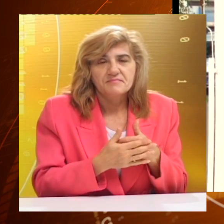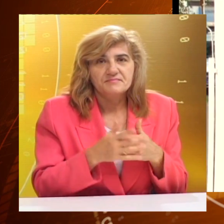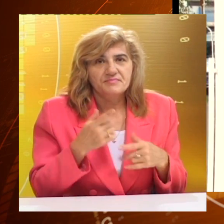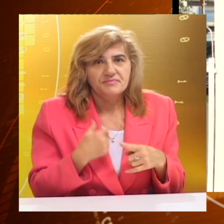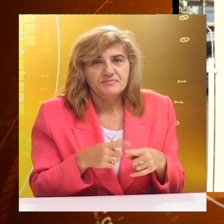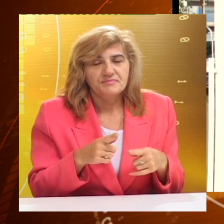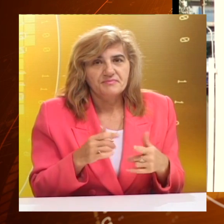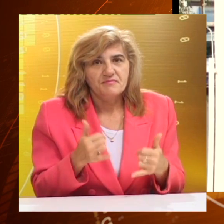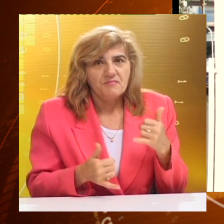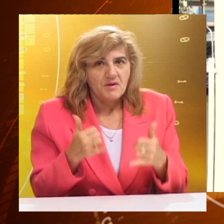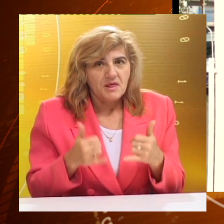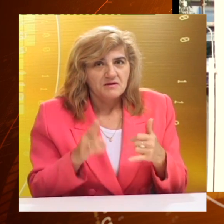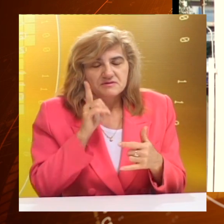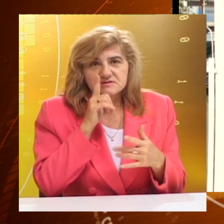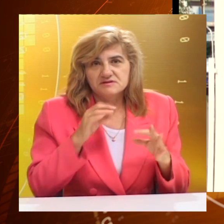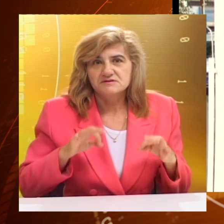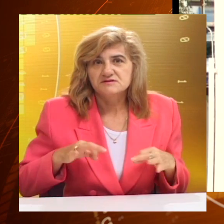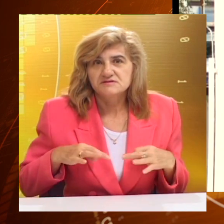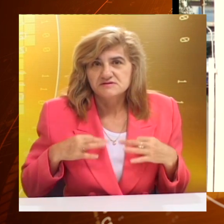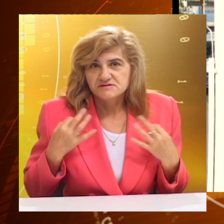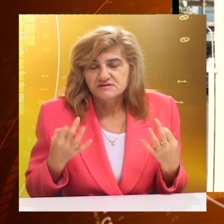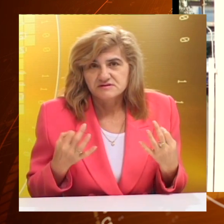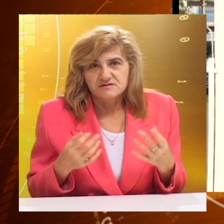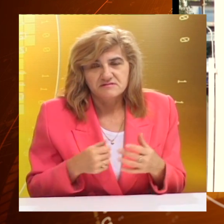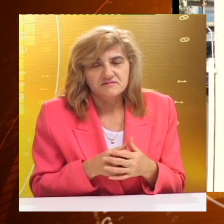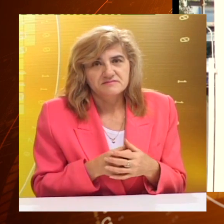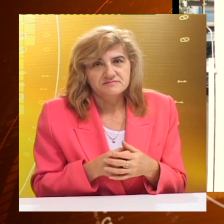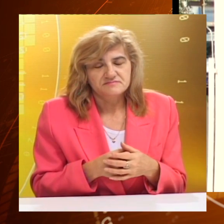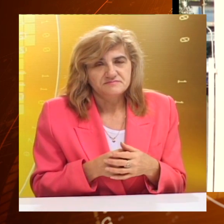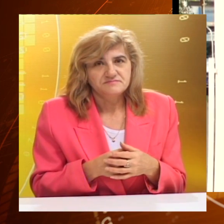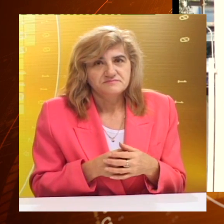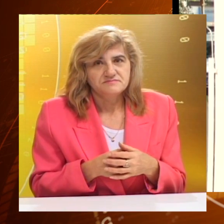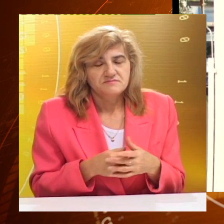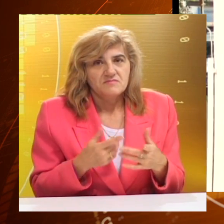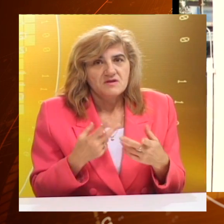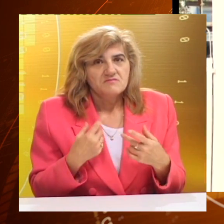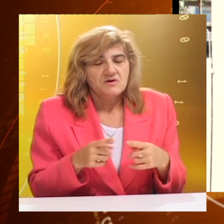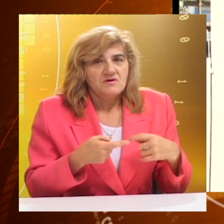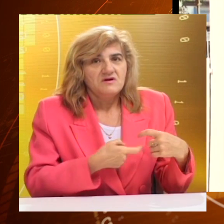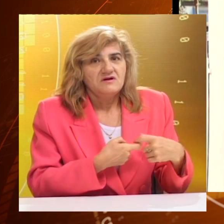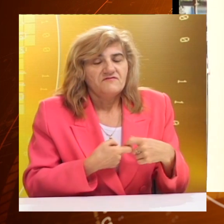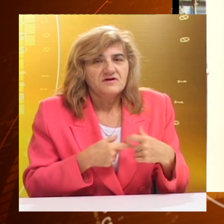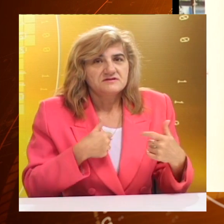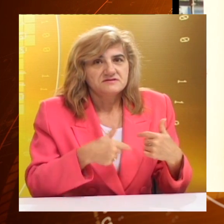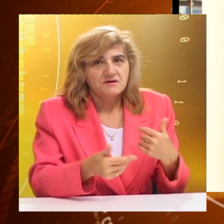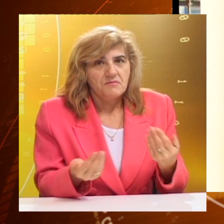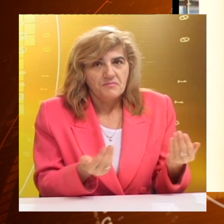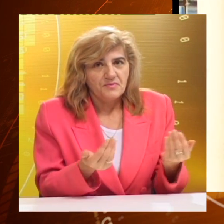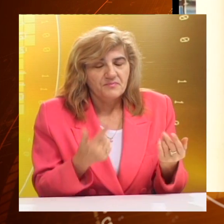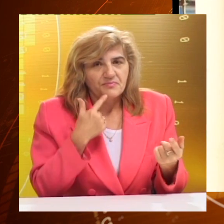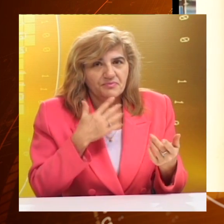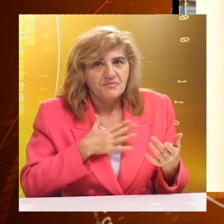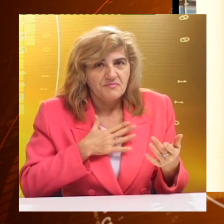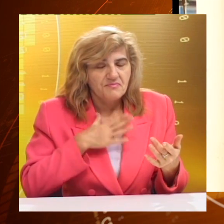Ali značaj mlijeka i onoga što on dobija preko dojenja je neuporediv. Od veze majke i deteta